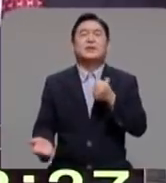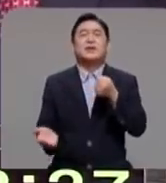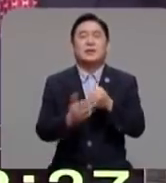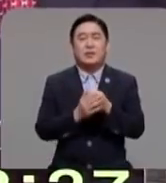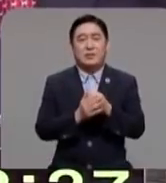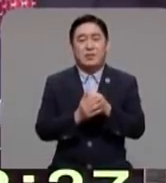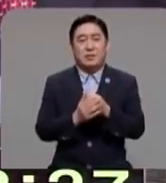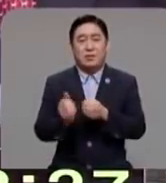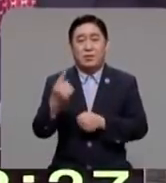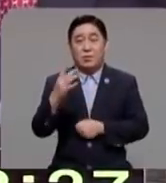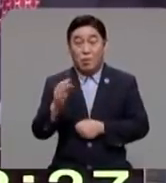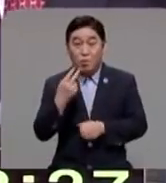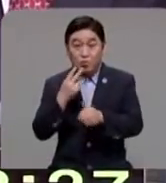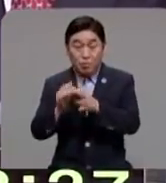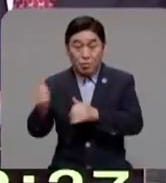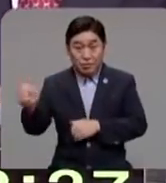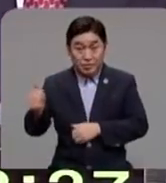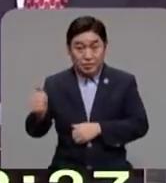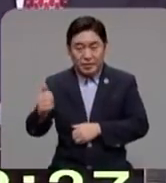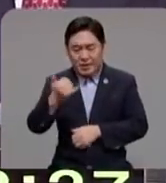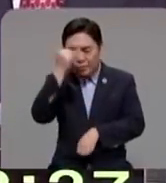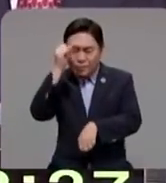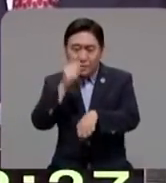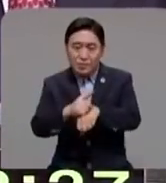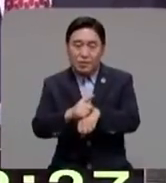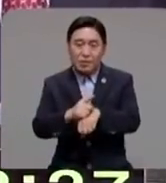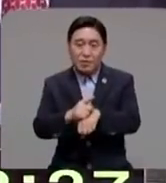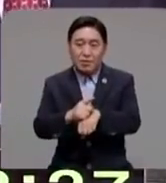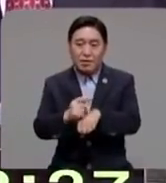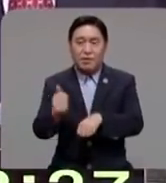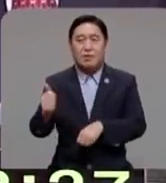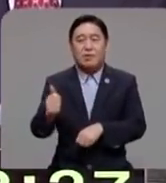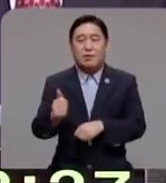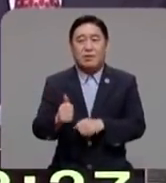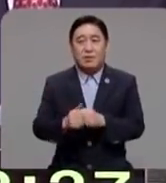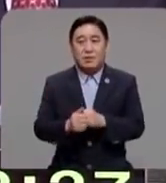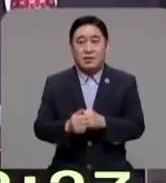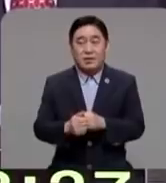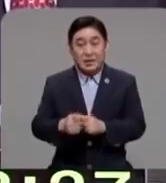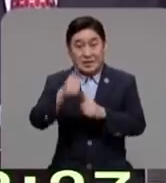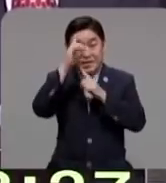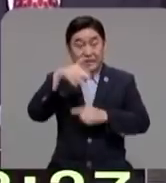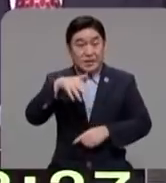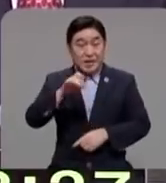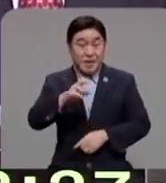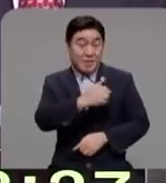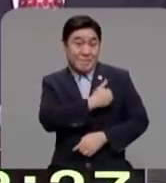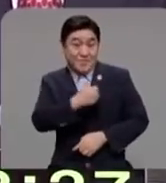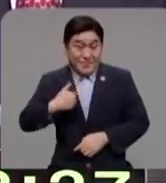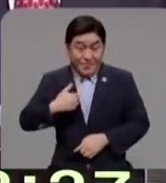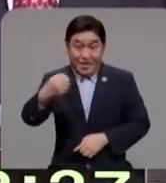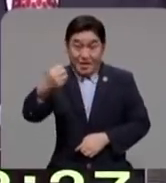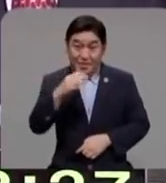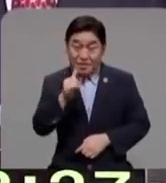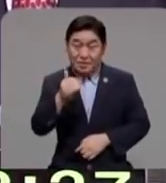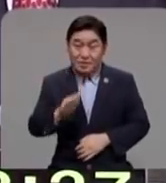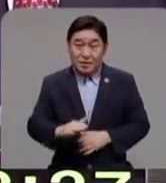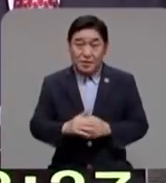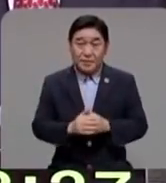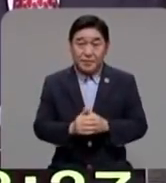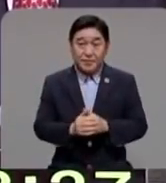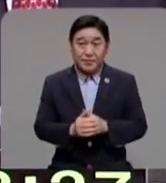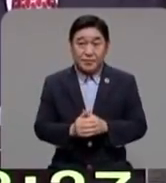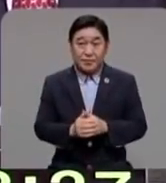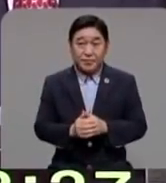그래서 홍 의원님께서 그 도덕성 그거 하나는 이재명에 비해서 자신 있다 그러시는데 아니